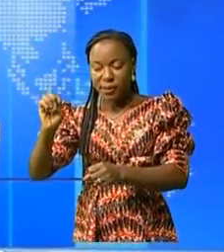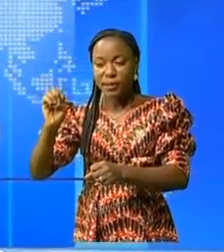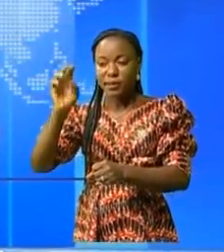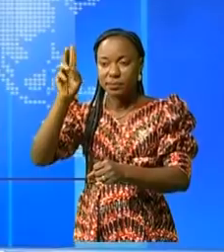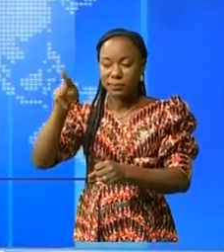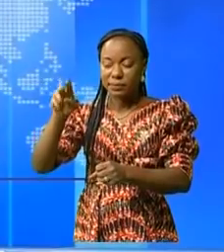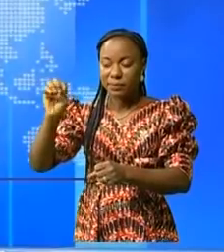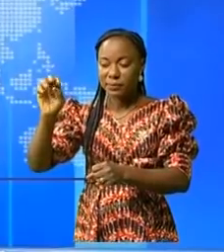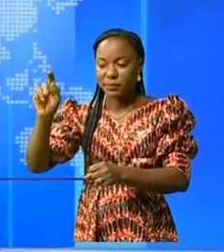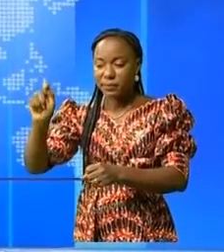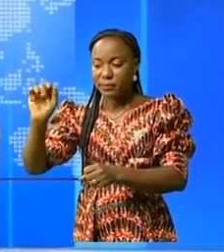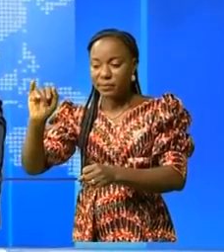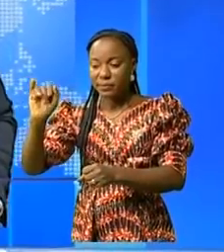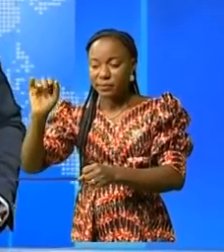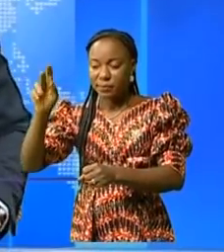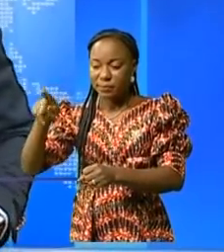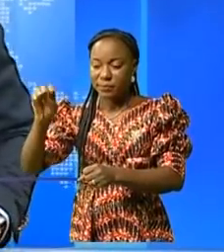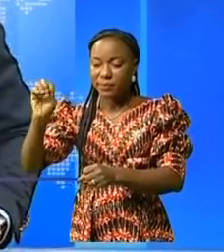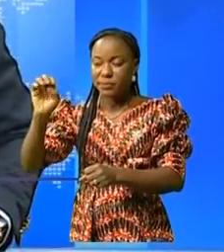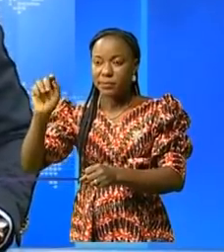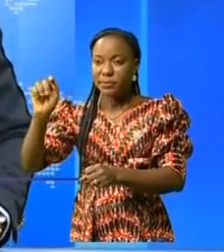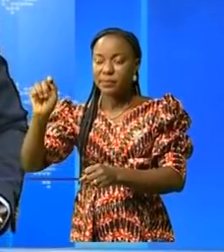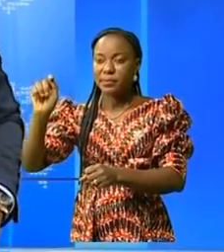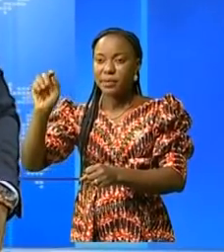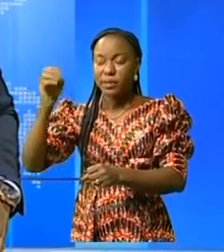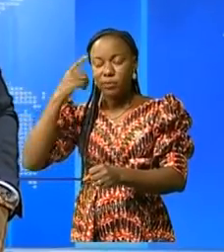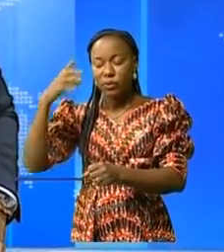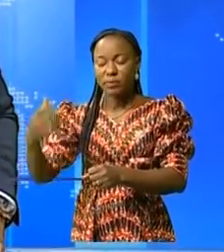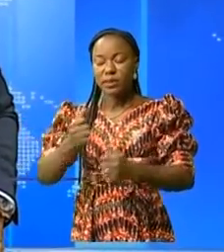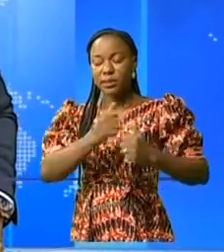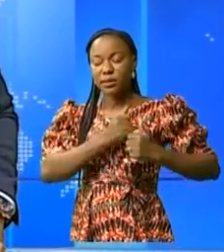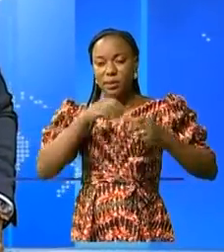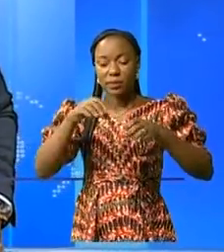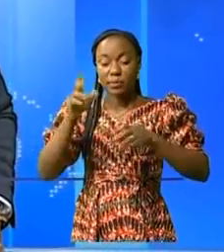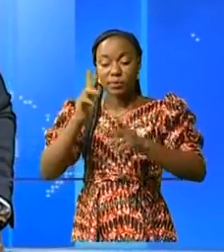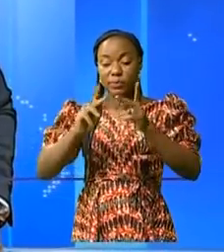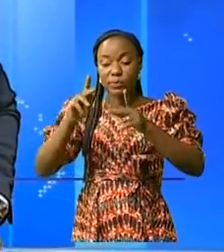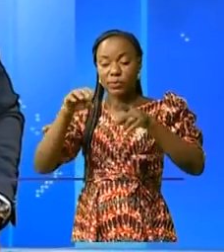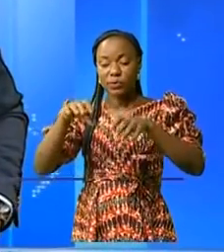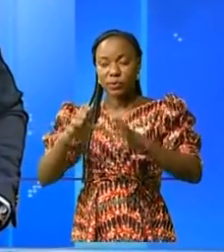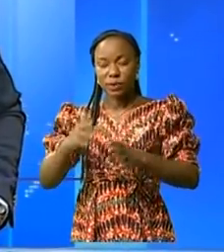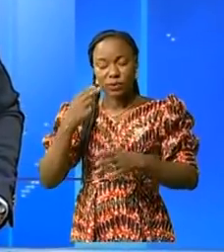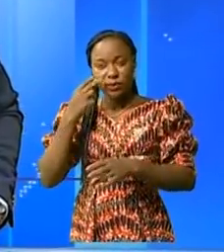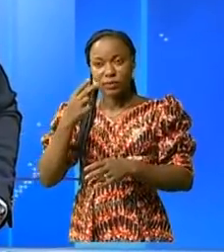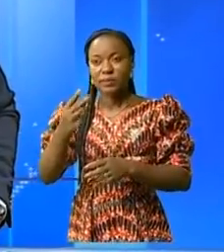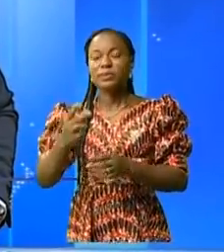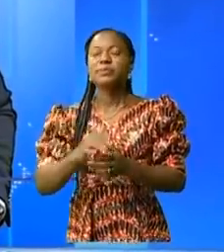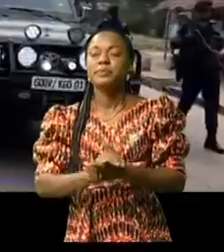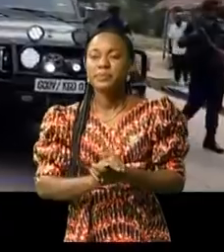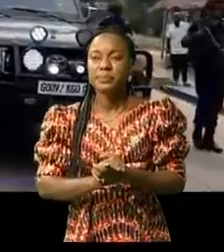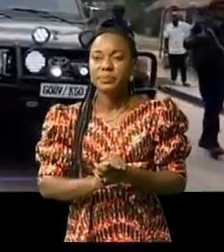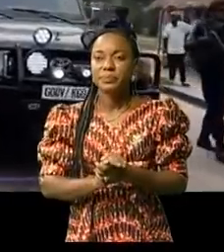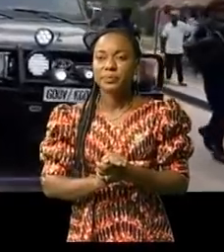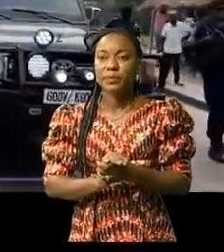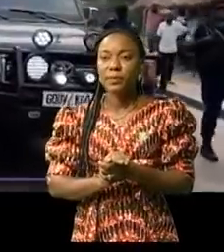son retour à king est pour la prise d'armes à la police nationale congolaise reportage félix malloum été de nouveau